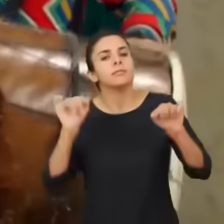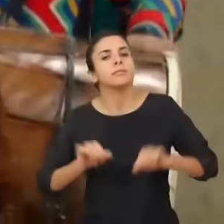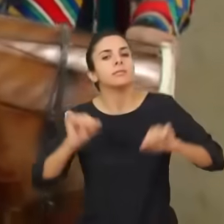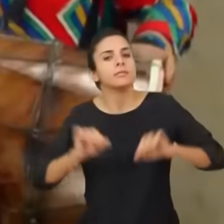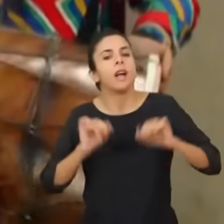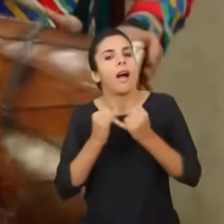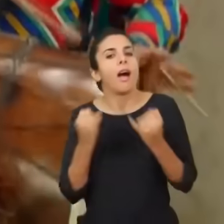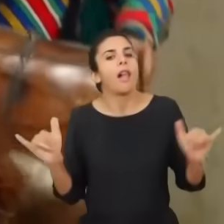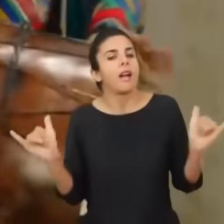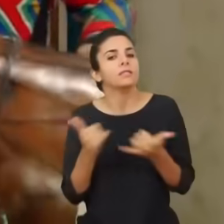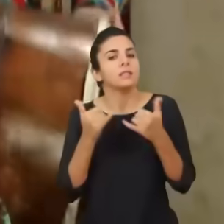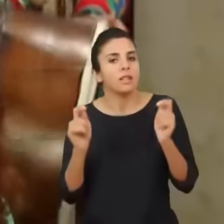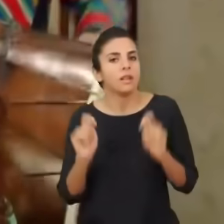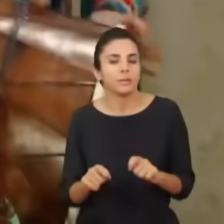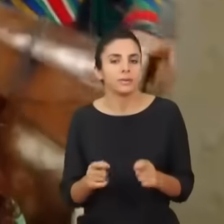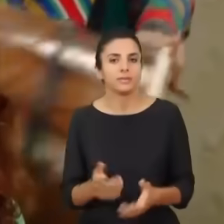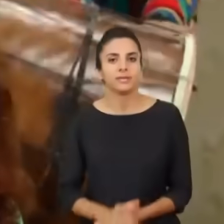ben de.